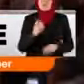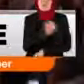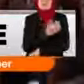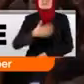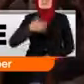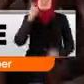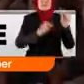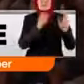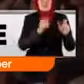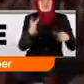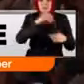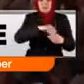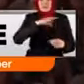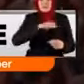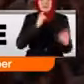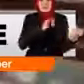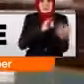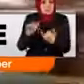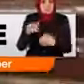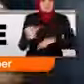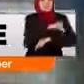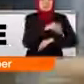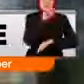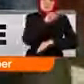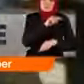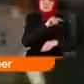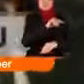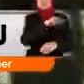tepkiler sonunda sokaktan meclise taşındı